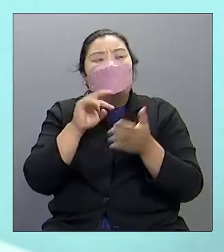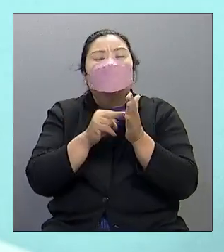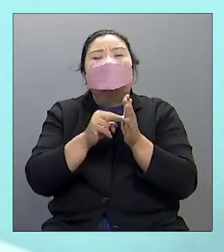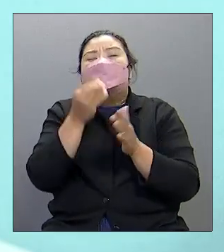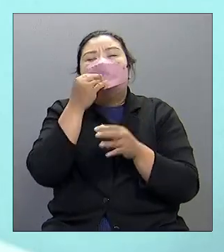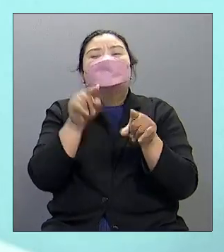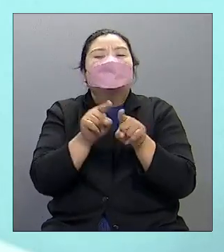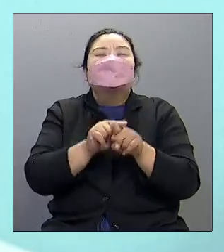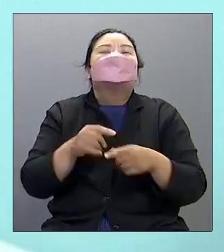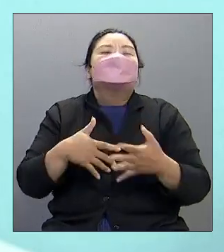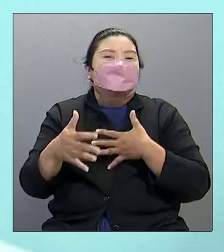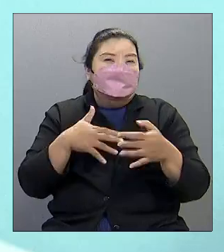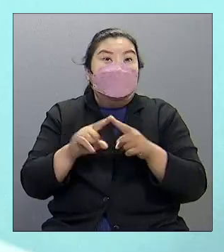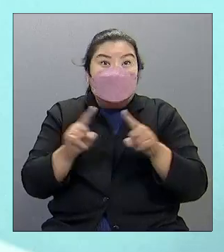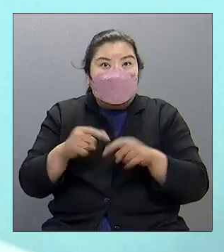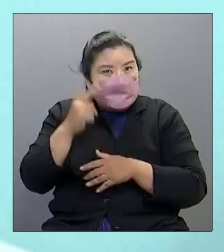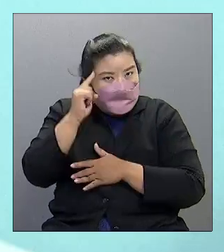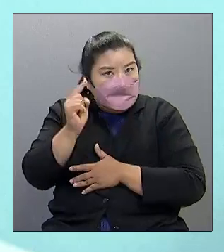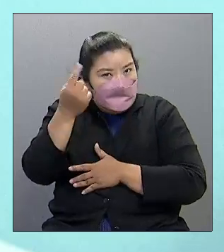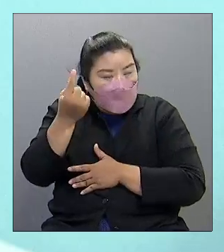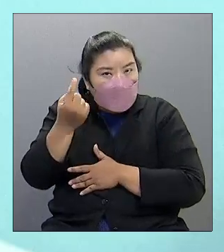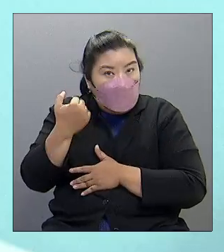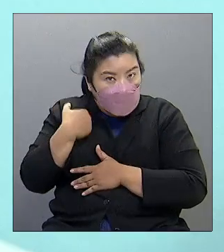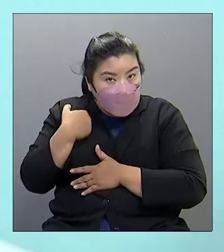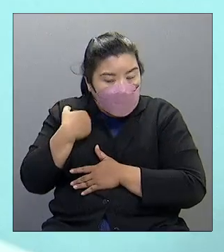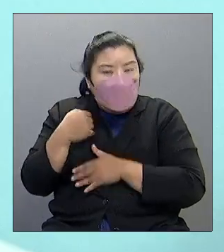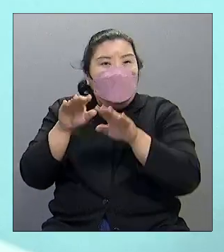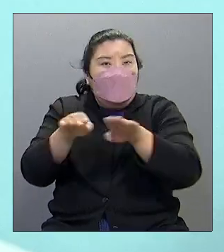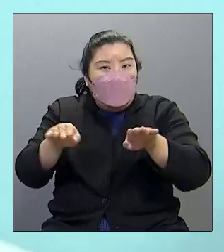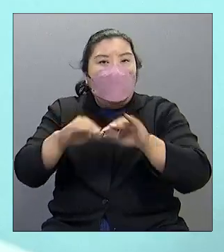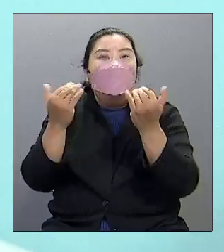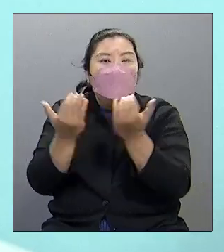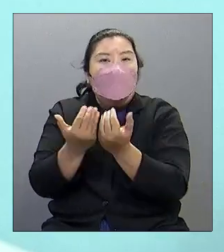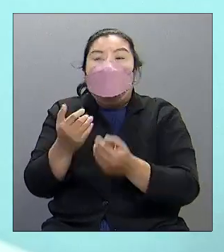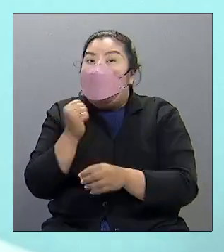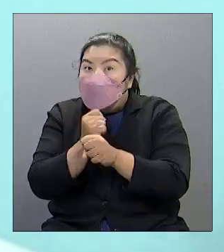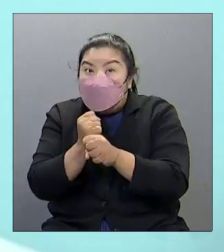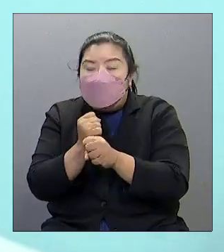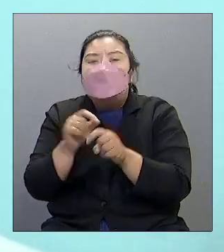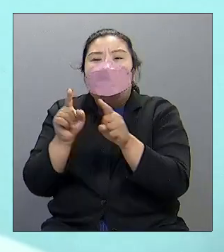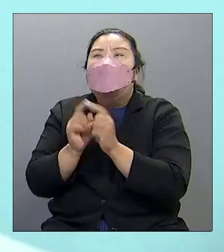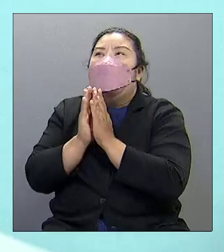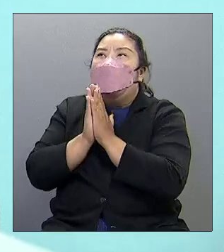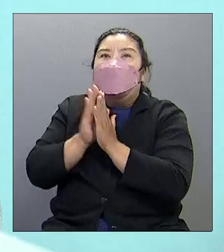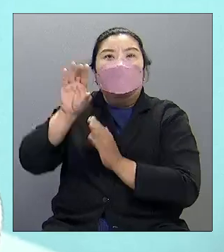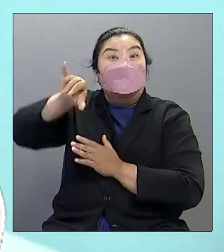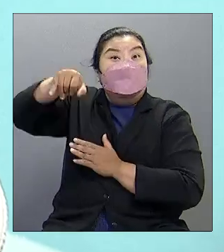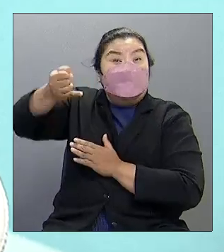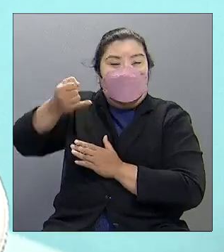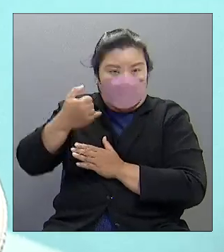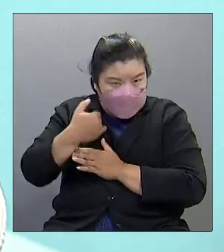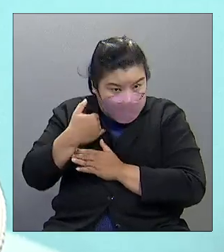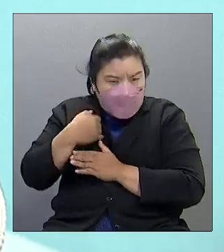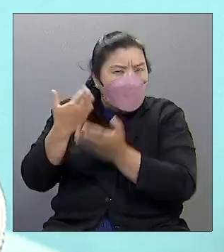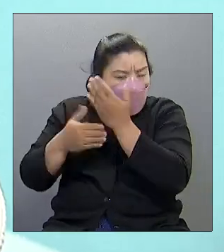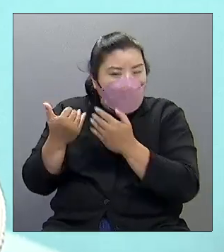ประมาณนะแต่พาไปดูไอเดีย์ของหนุมกัตงะครอบครัก็ทำขนมไ้พระจันธ์ทั้งแบบโบราณ และแบบทรงลูกหมูน่ากิน